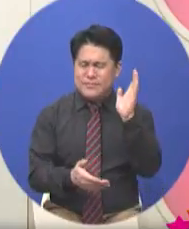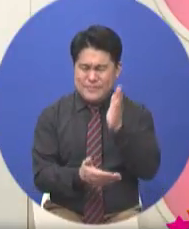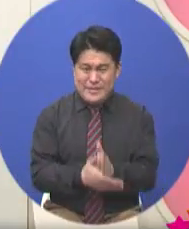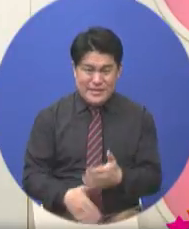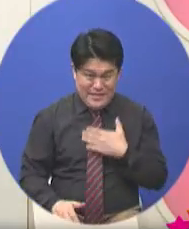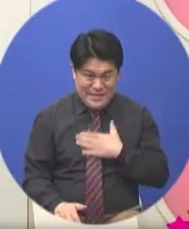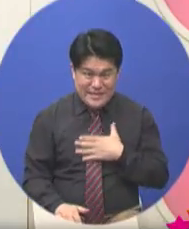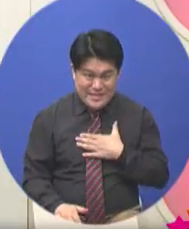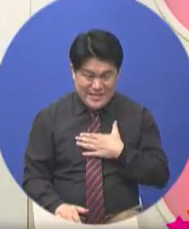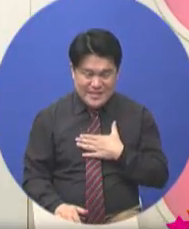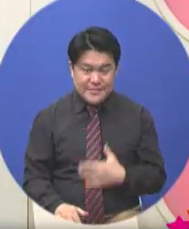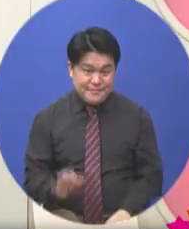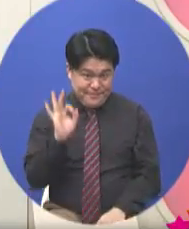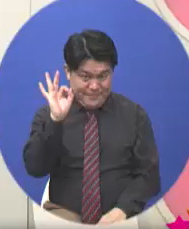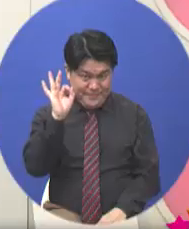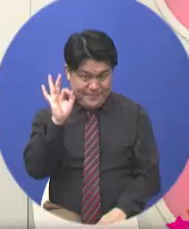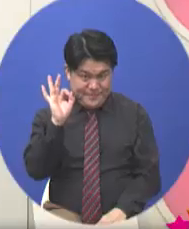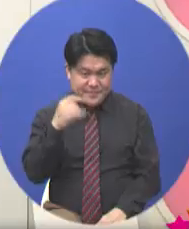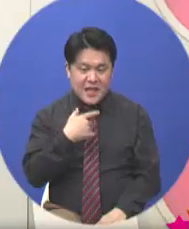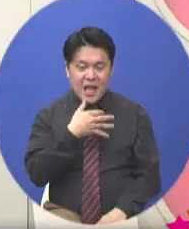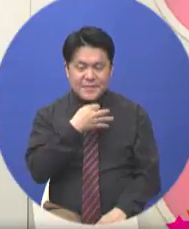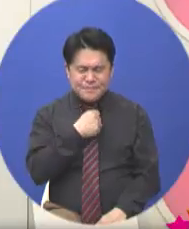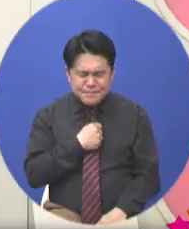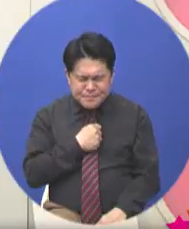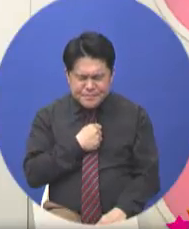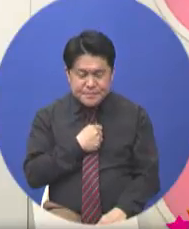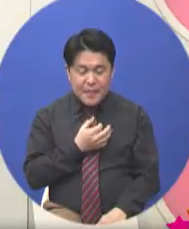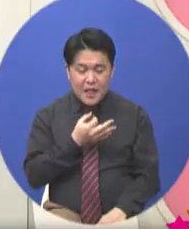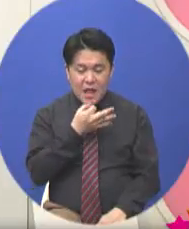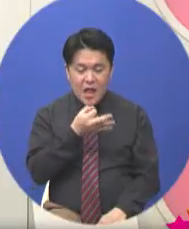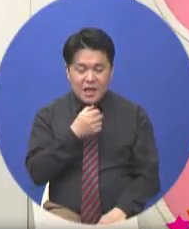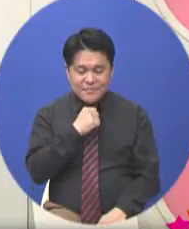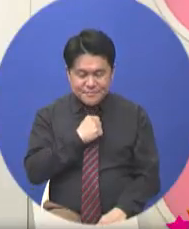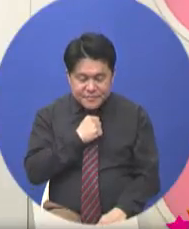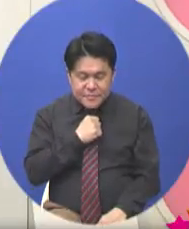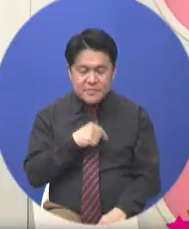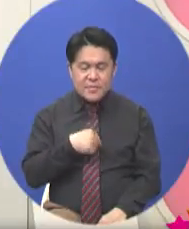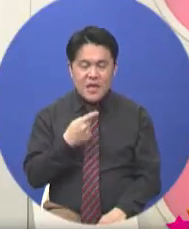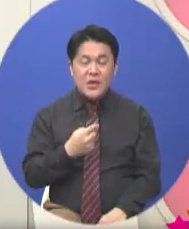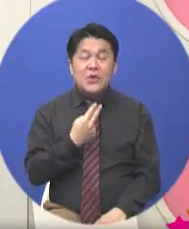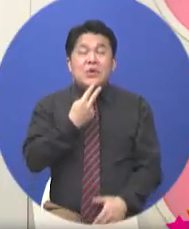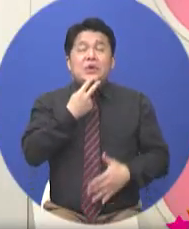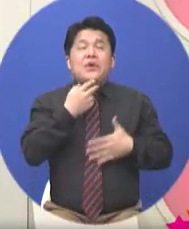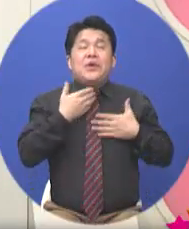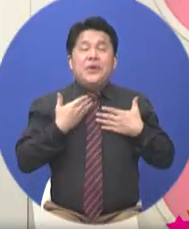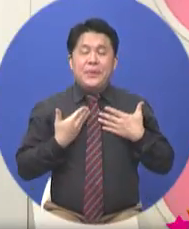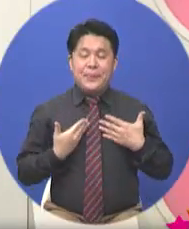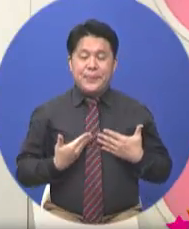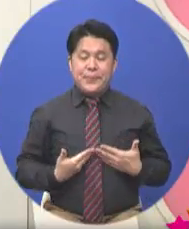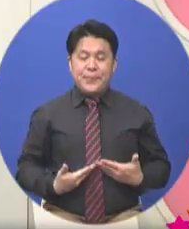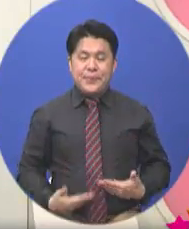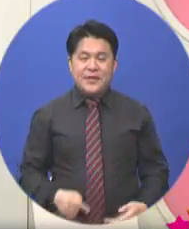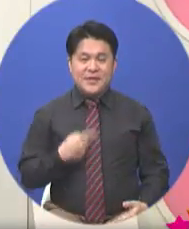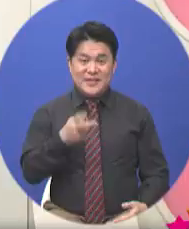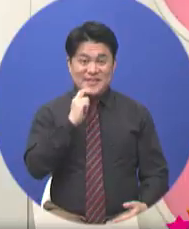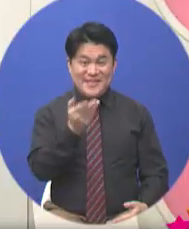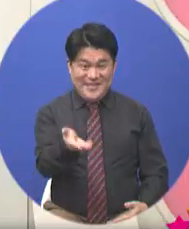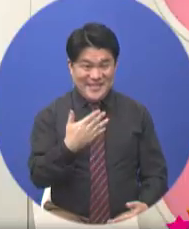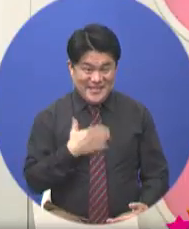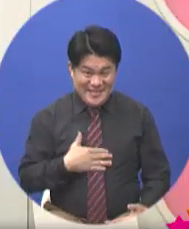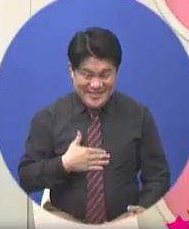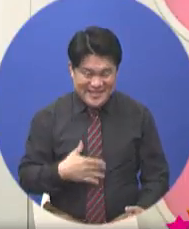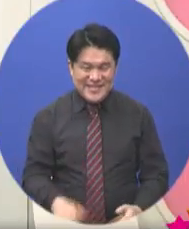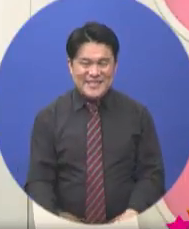없어요. 네. 네. 침을 한번 꼴깍 삼켜 보시고 네. 쉬운 호흡 한번 하시고 음악 네.